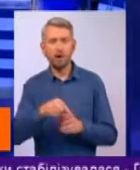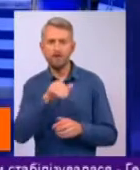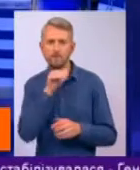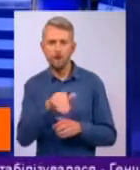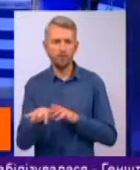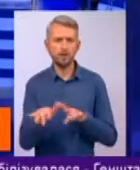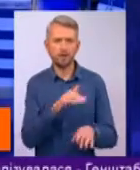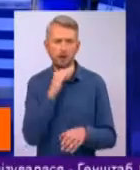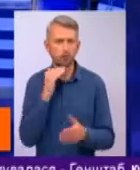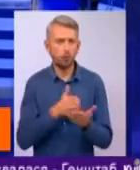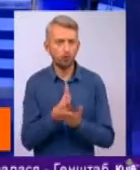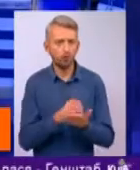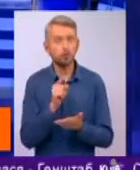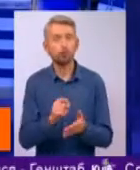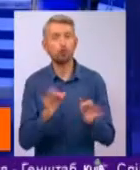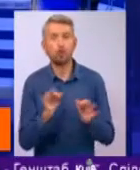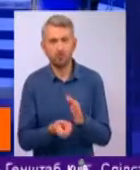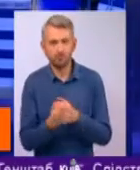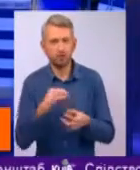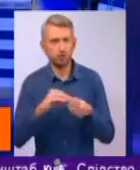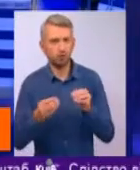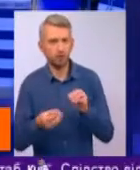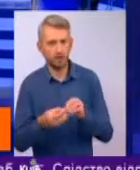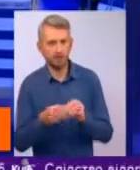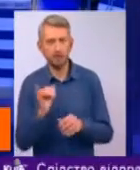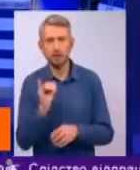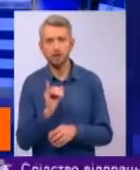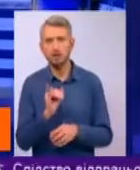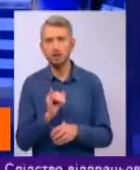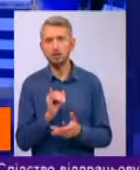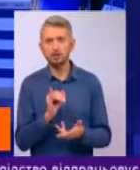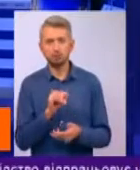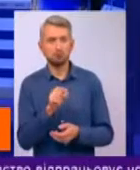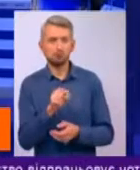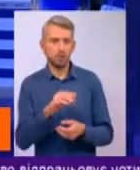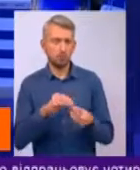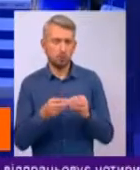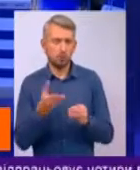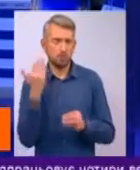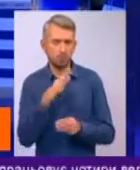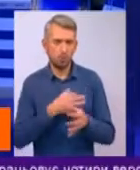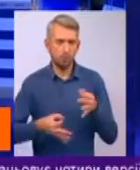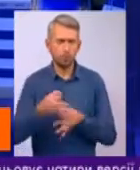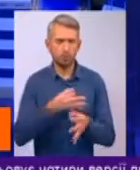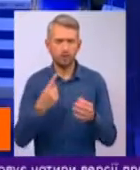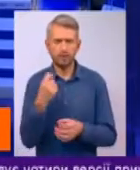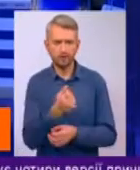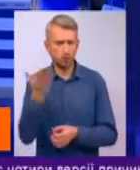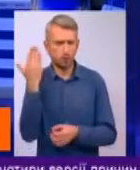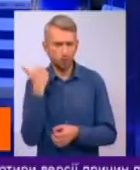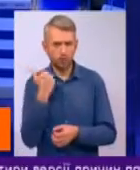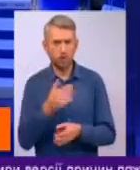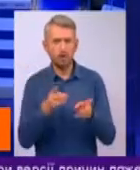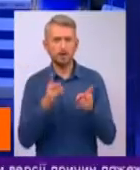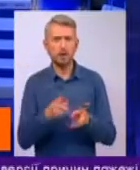багатьох служб. Тут, до речі, вилізла проблема, і в значній мірі вона обсуждалась буквально тиждень тому, я маю на увазі